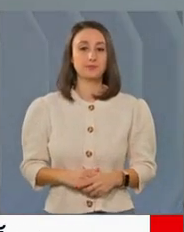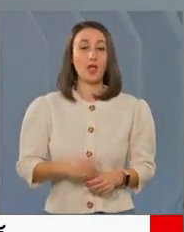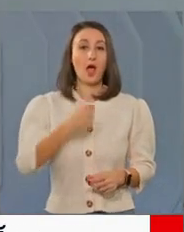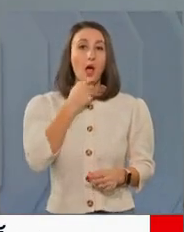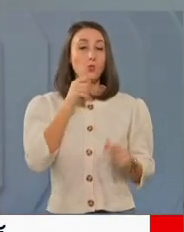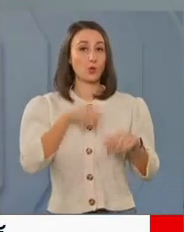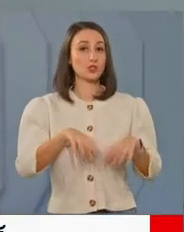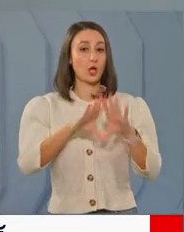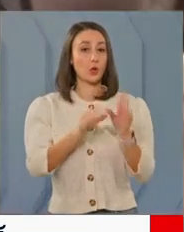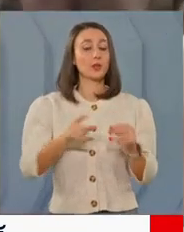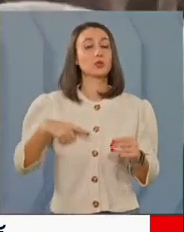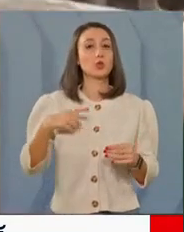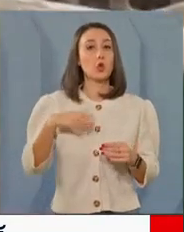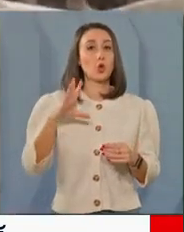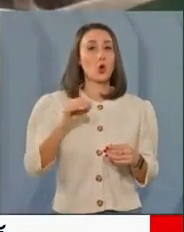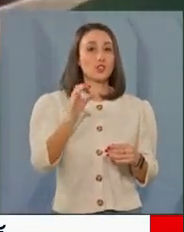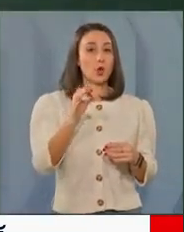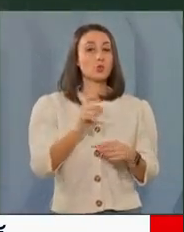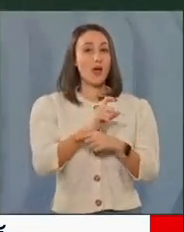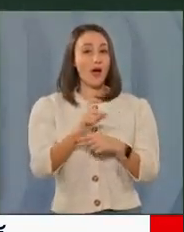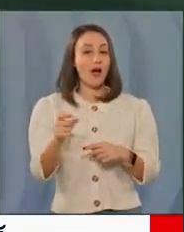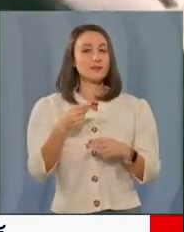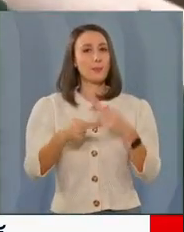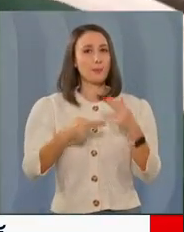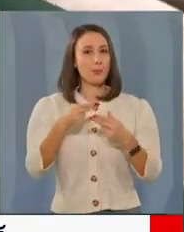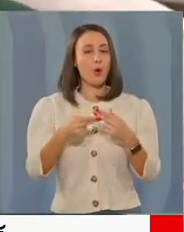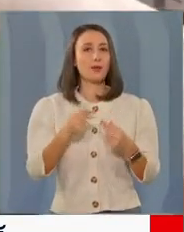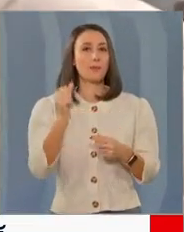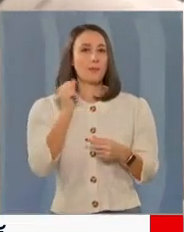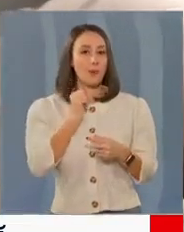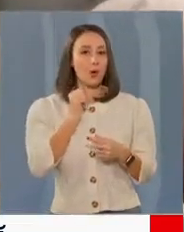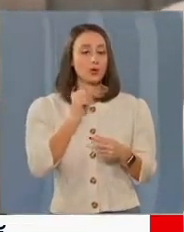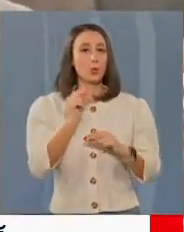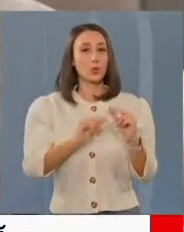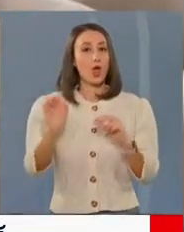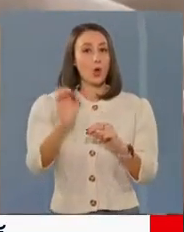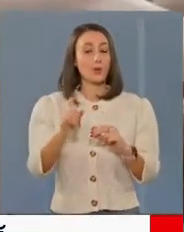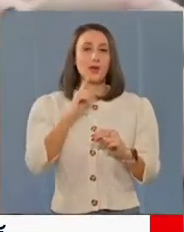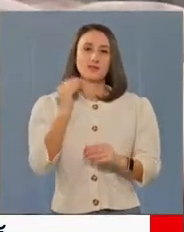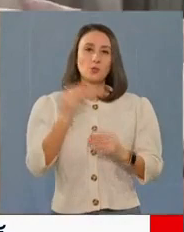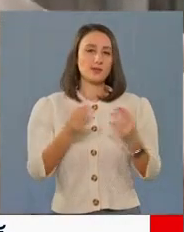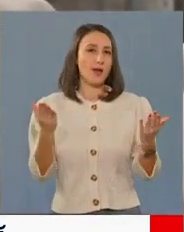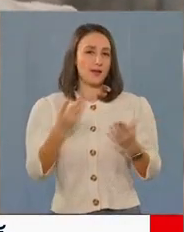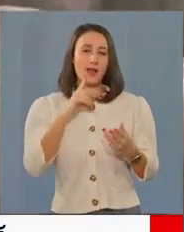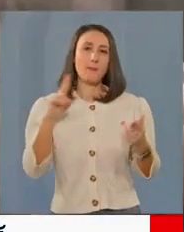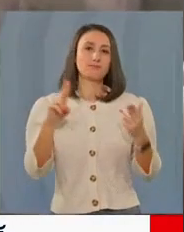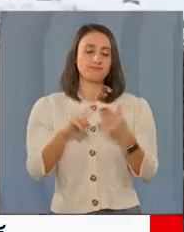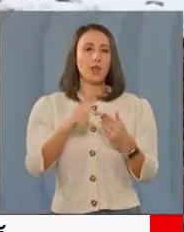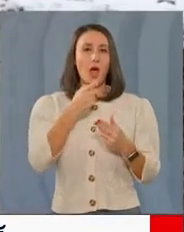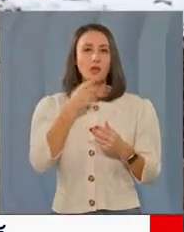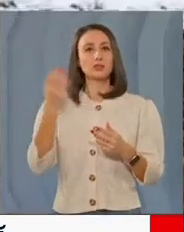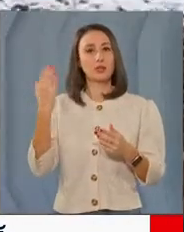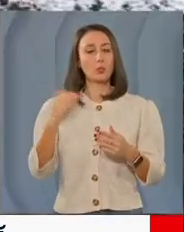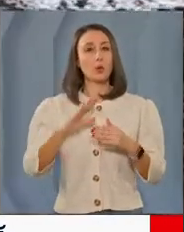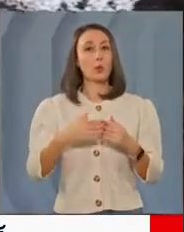Anul acesta în România sunt peste 90% din cazurile de pestă porcină din Uniunea Europeană, o situație de care ne-am lovit și anii trecuți